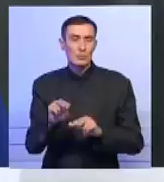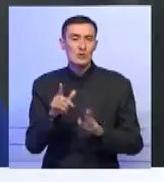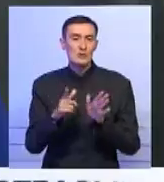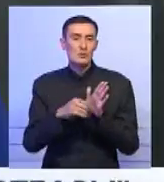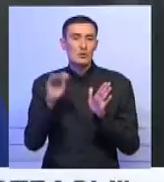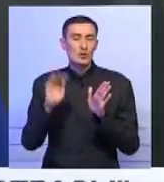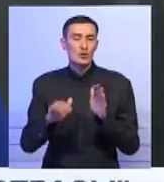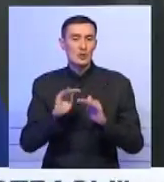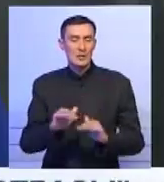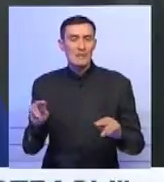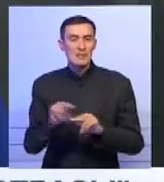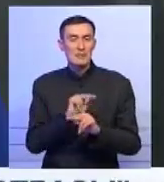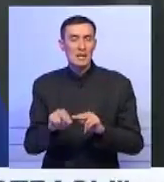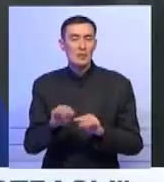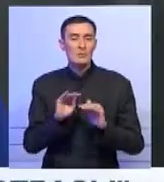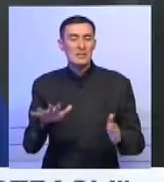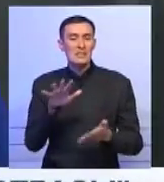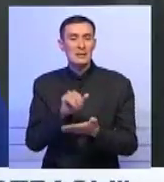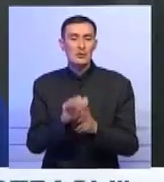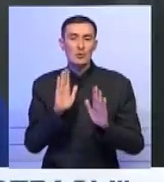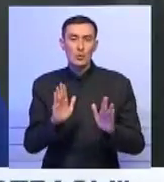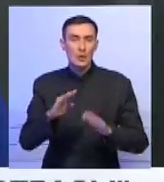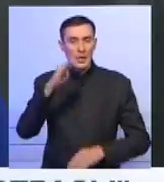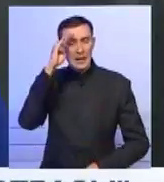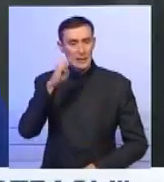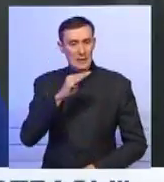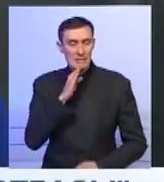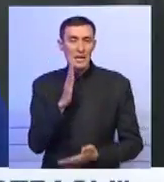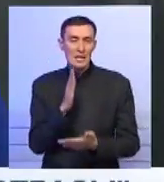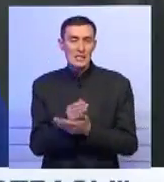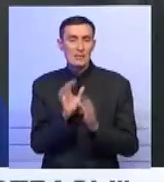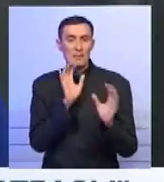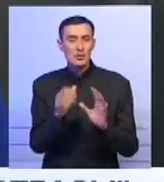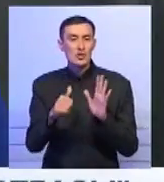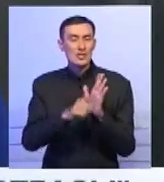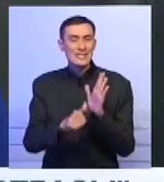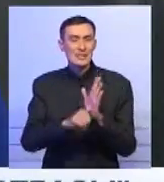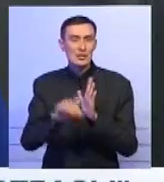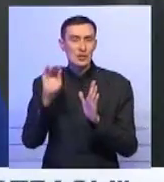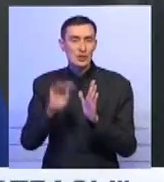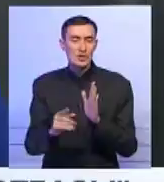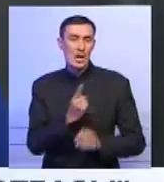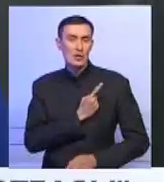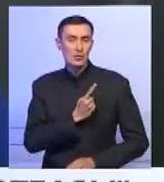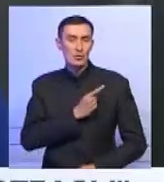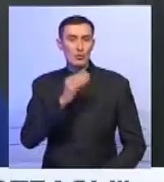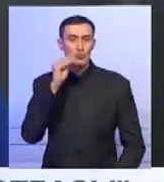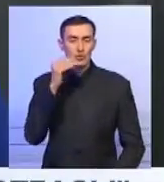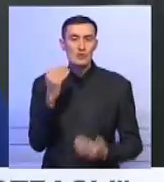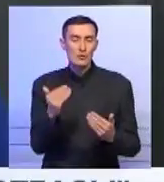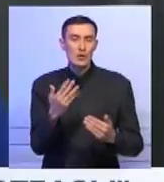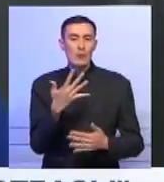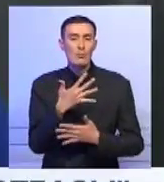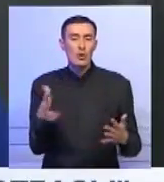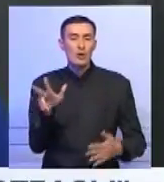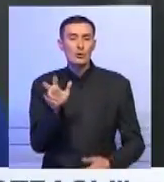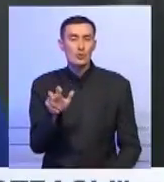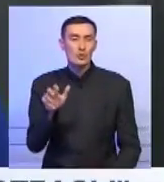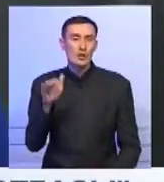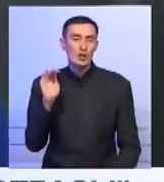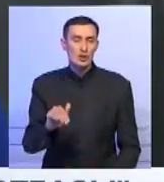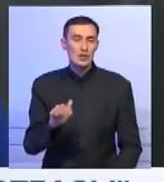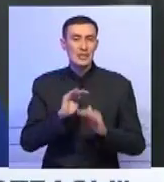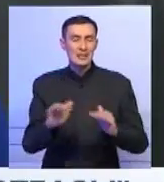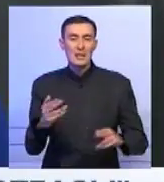Немало случаев, когда воспитанием детей занимается только отец. Так, на попечении 60 тысяч одиноких мужчин сегодня более 300 тысяч